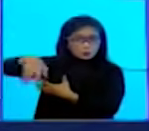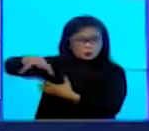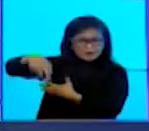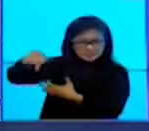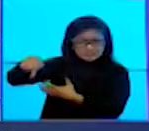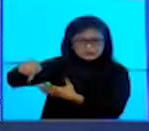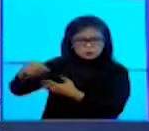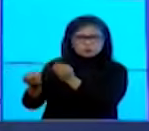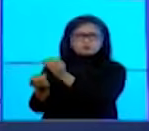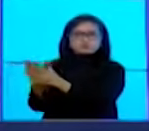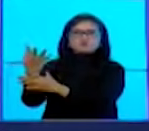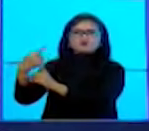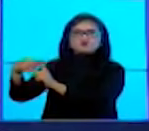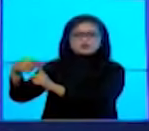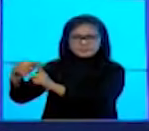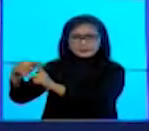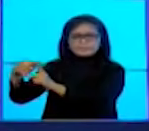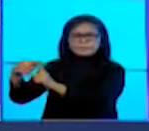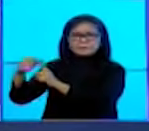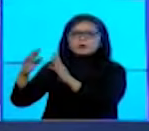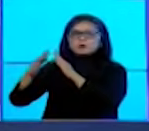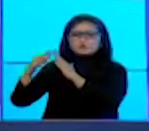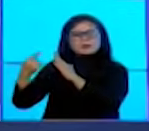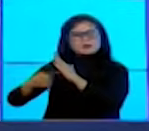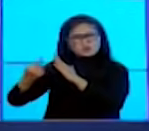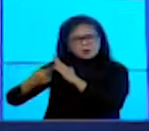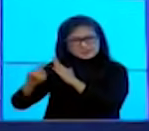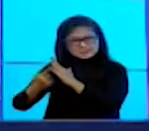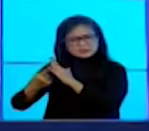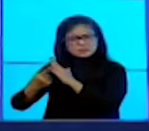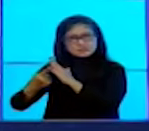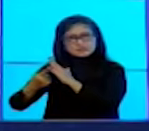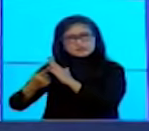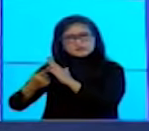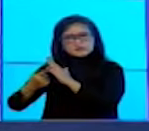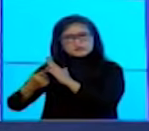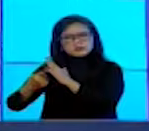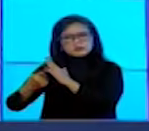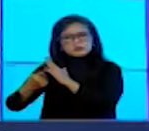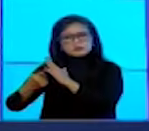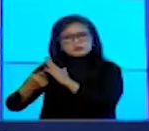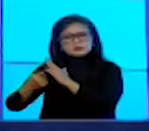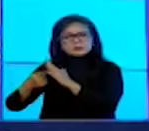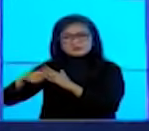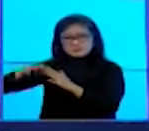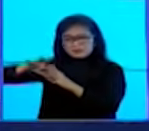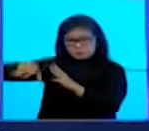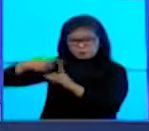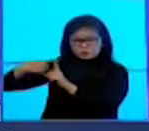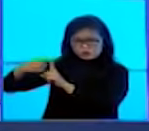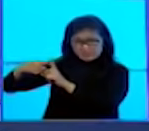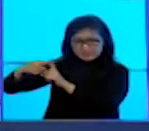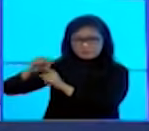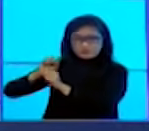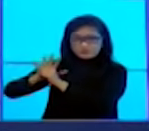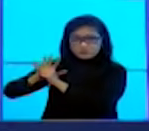kemudian memeriksakan secara mandiri dan terkonfirmasi terinfeksi positif COVID-19.